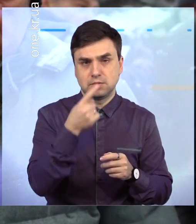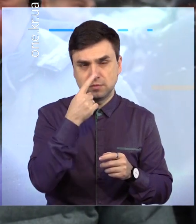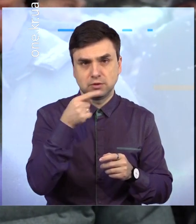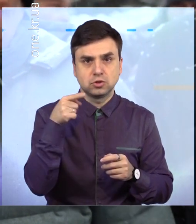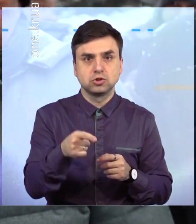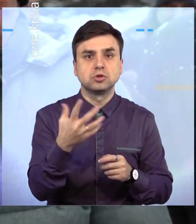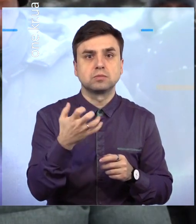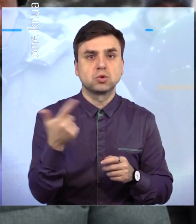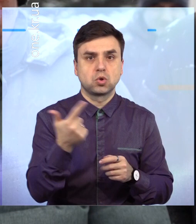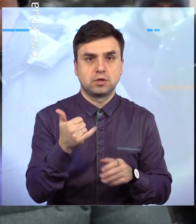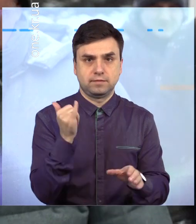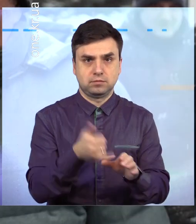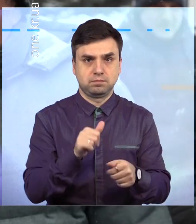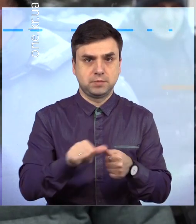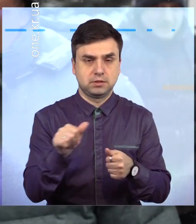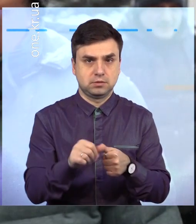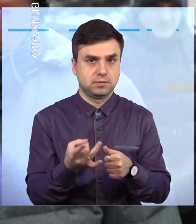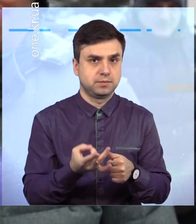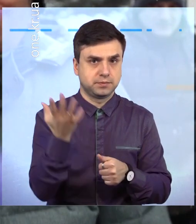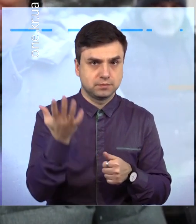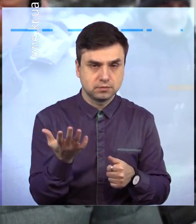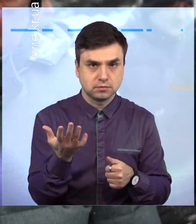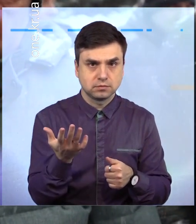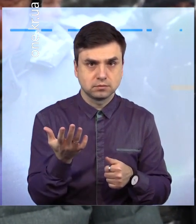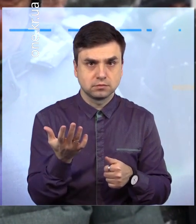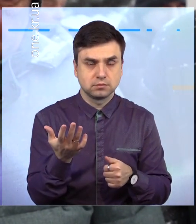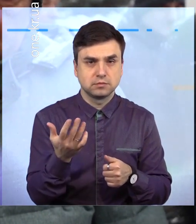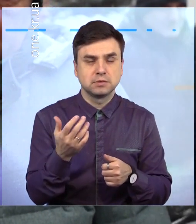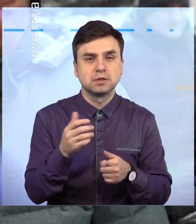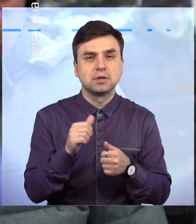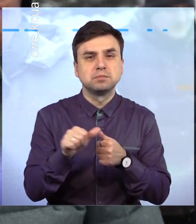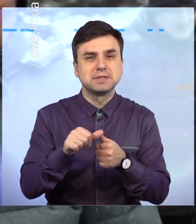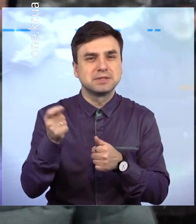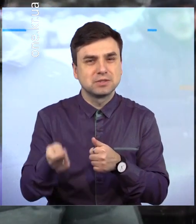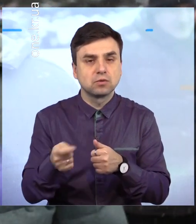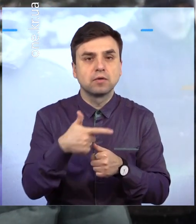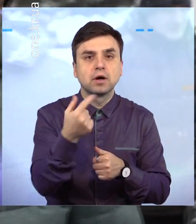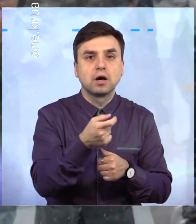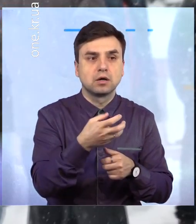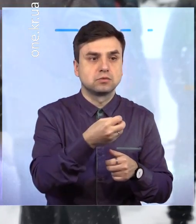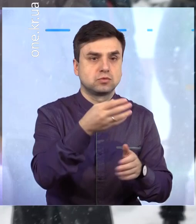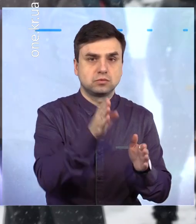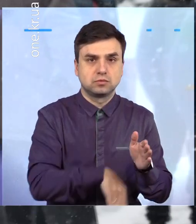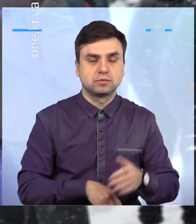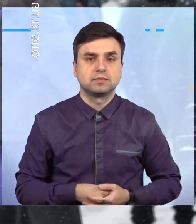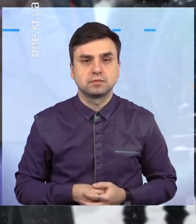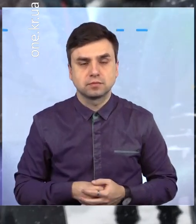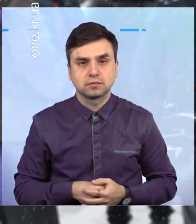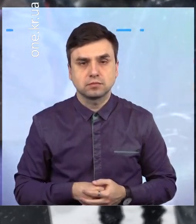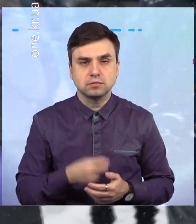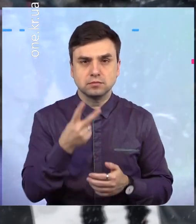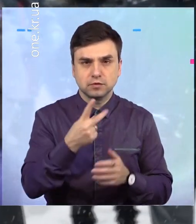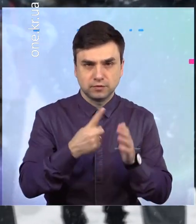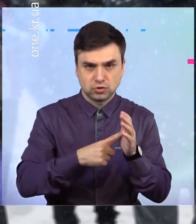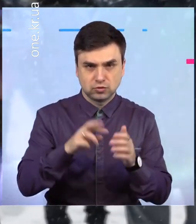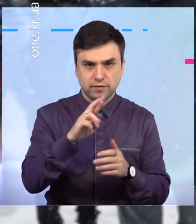почти 1500 гривень це заправка. Це тільки соляра. Я мовчу за газові машини, тому що там взагалі катастрофа. 26 січня Іван